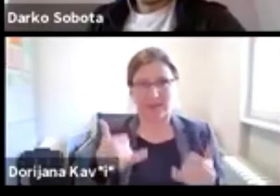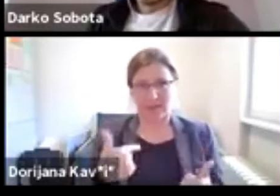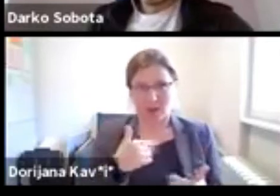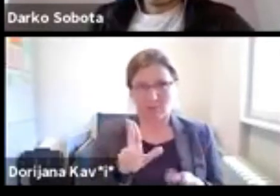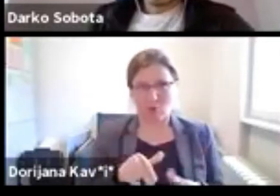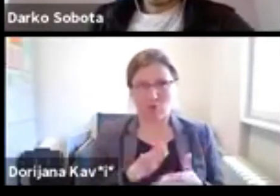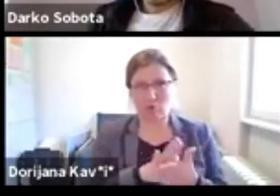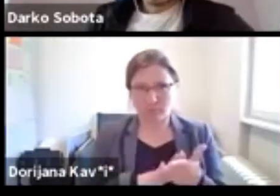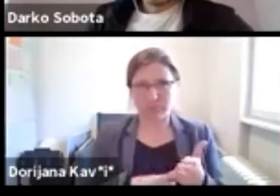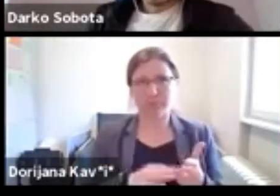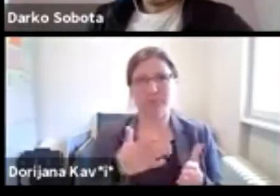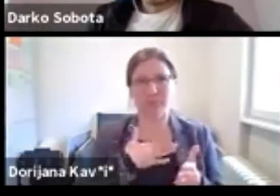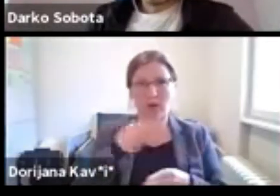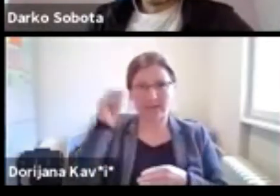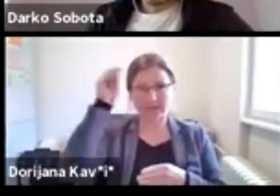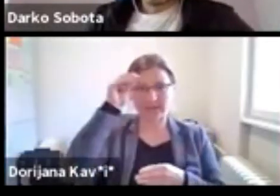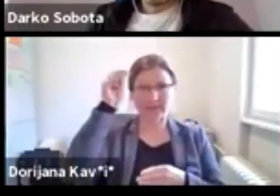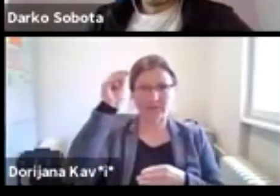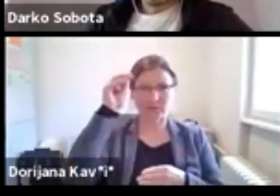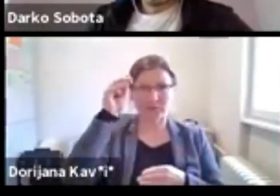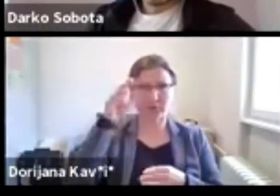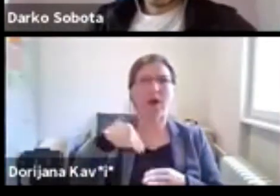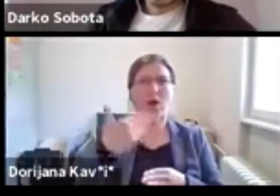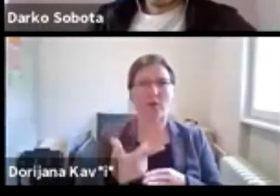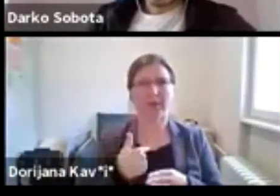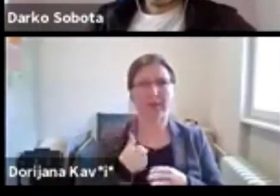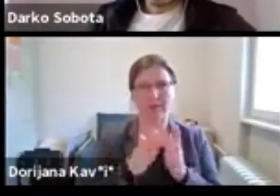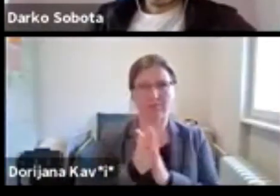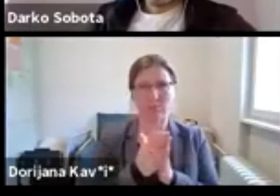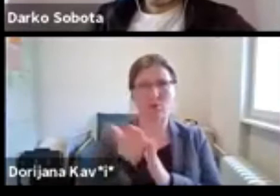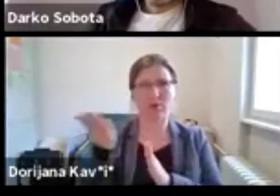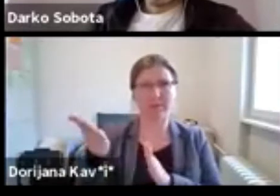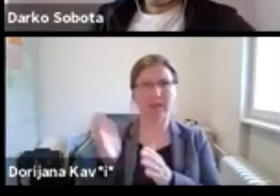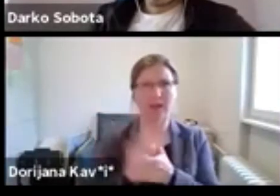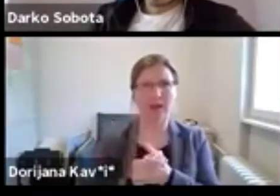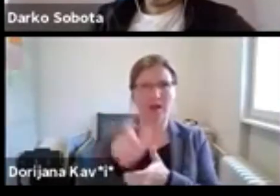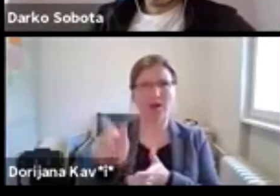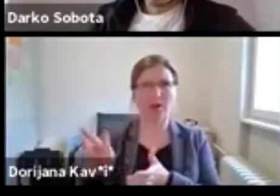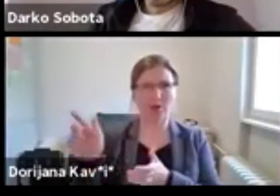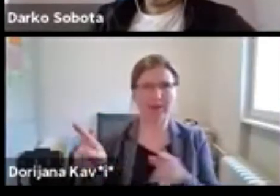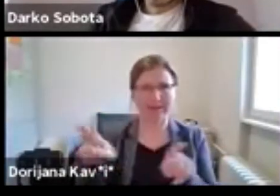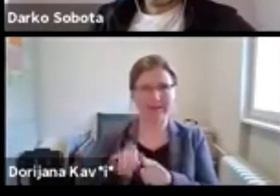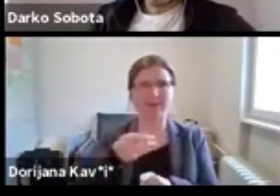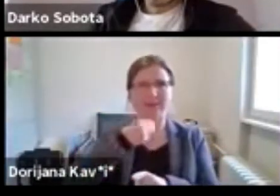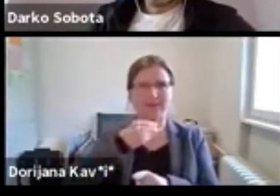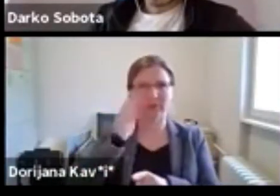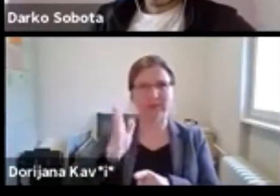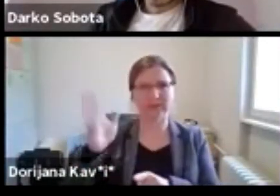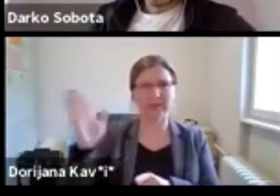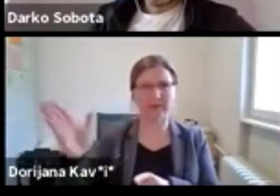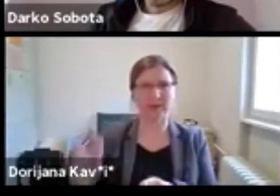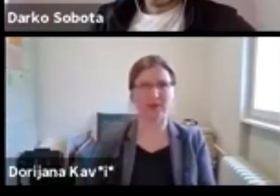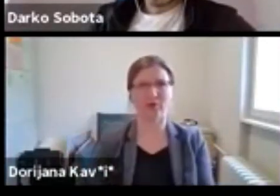sa nekakvog svog iskustva, a onda pozivam svoje kolege da isto tako kažu svaki svoj komentar,